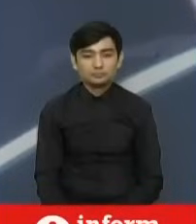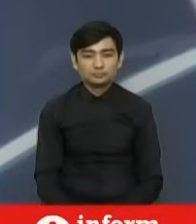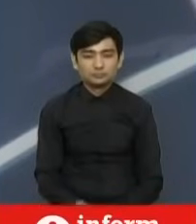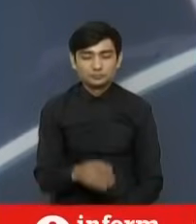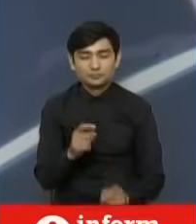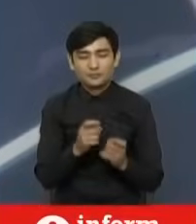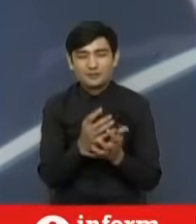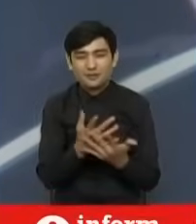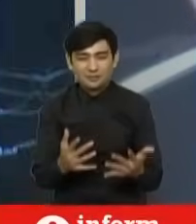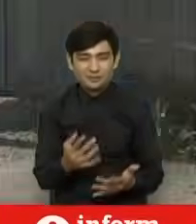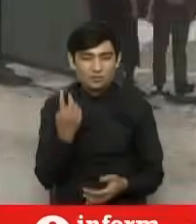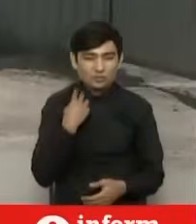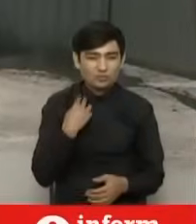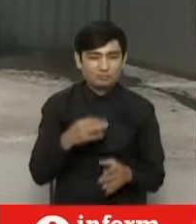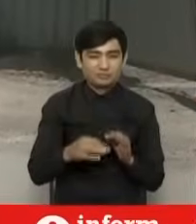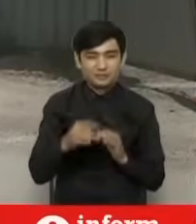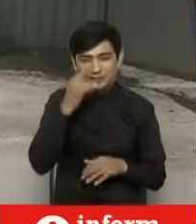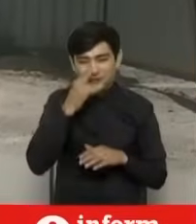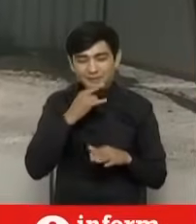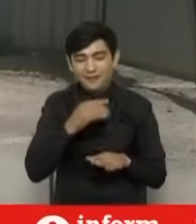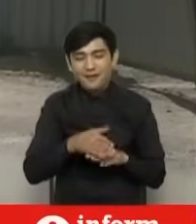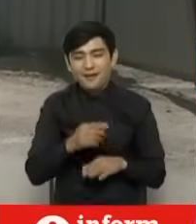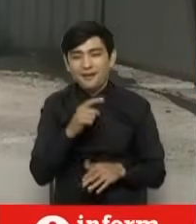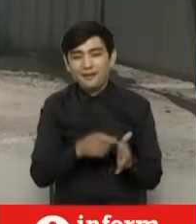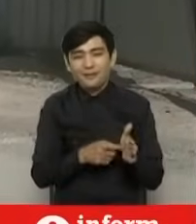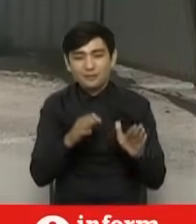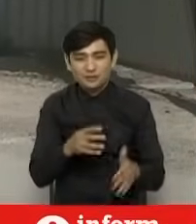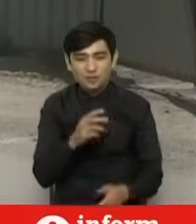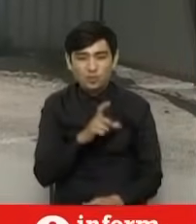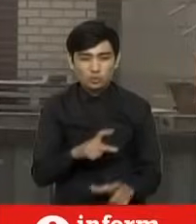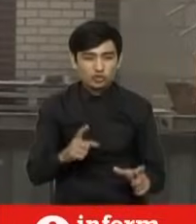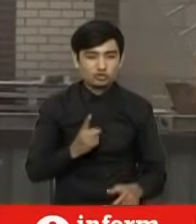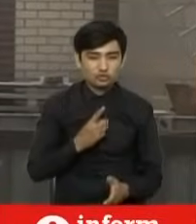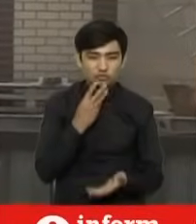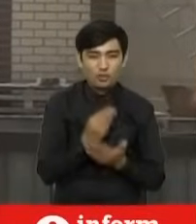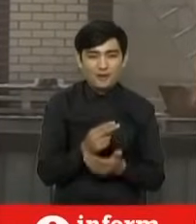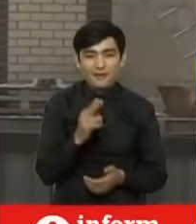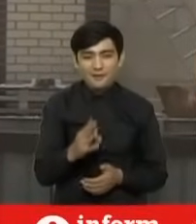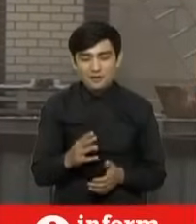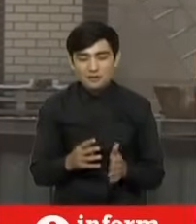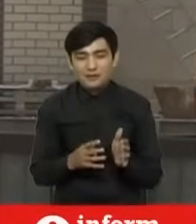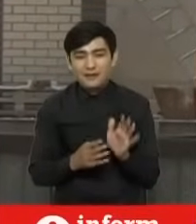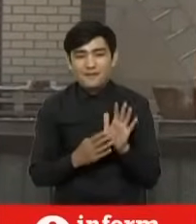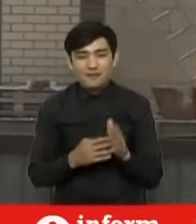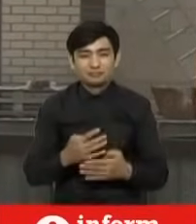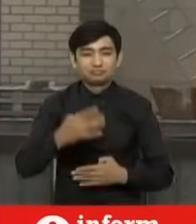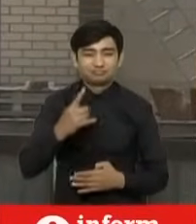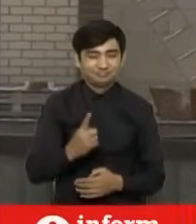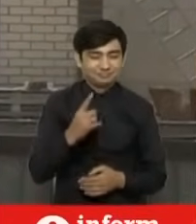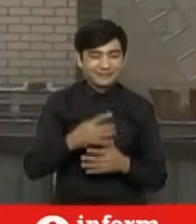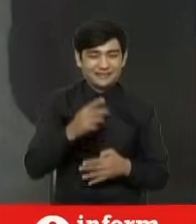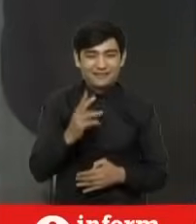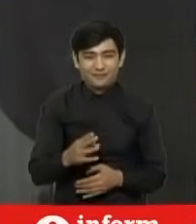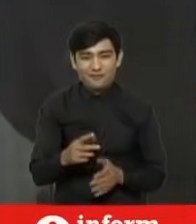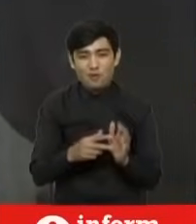Очередной скандал с дольщиками набирает обороты в Караганде. Люди ждут свои квартиры в девятиэтажке бизнес-класса, но стройка остановилась 8